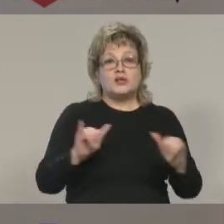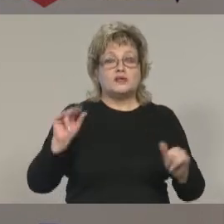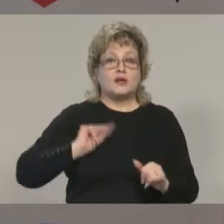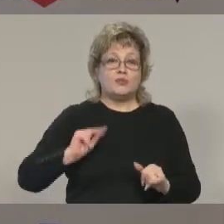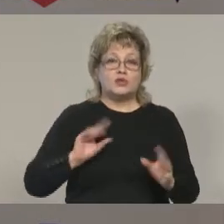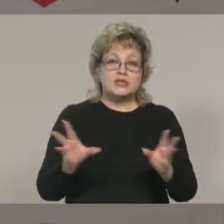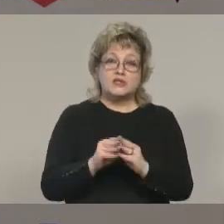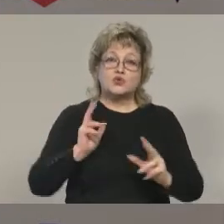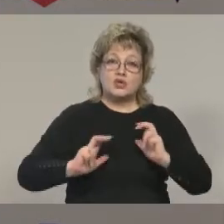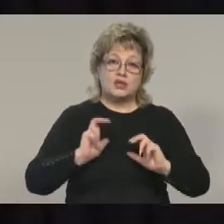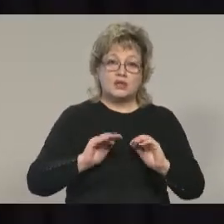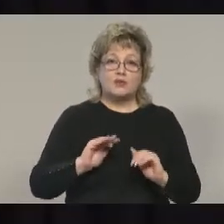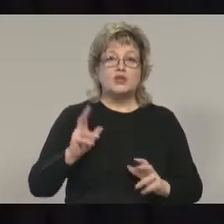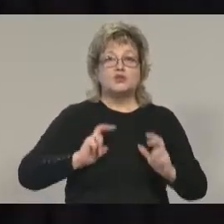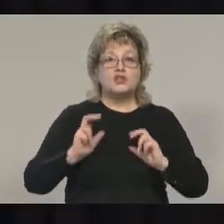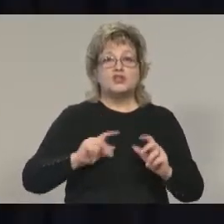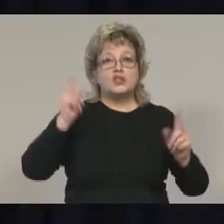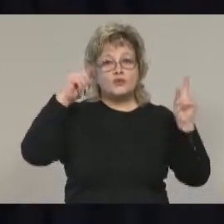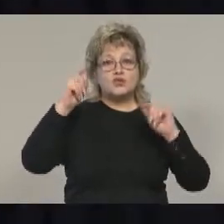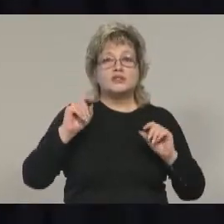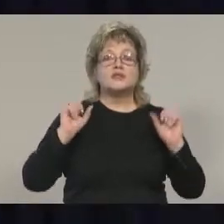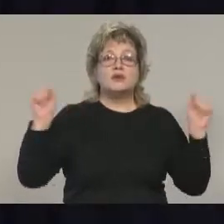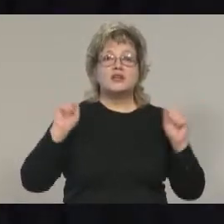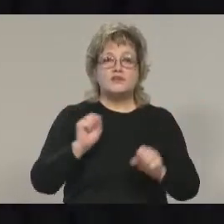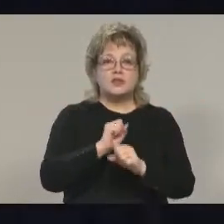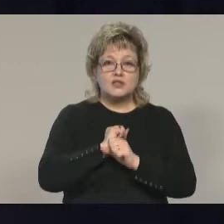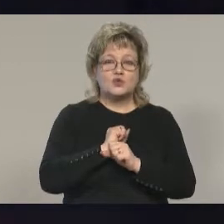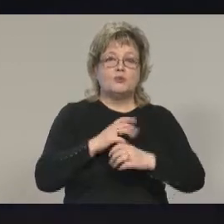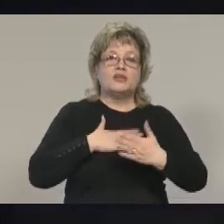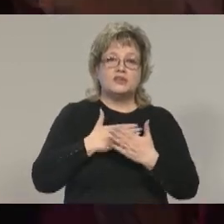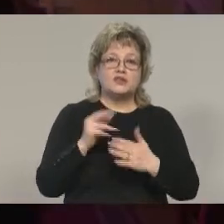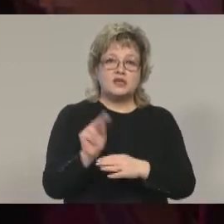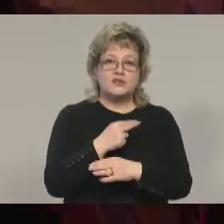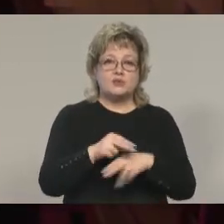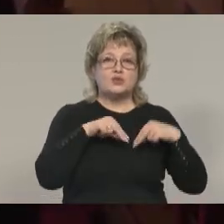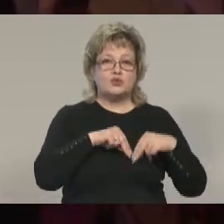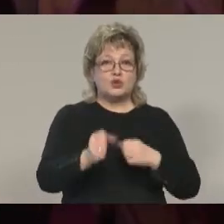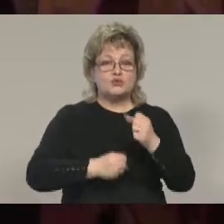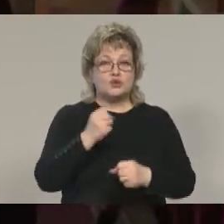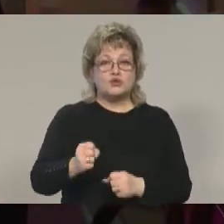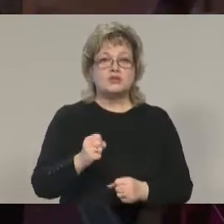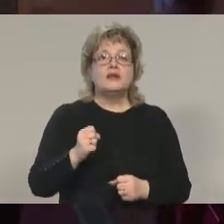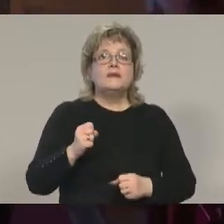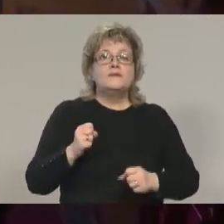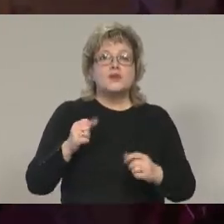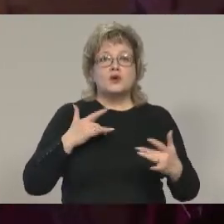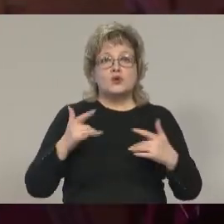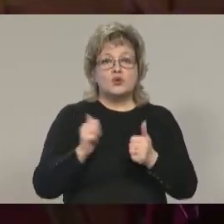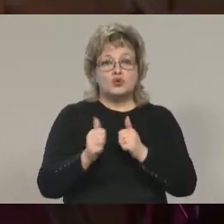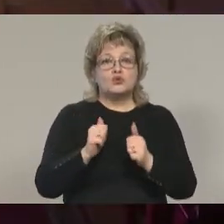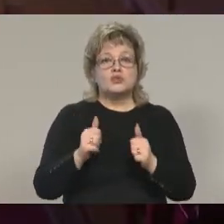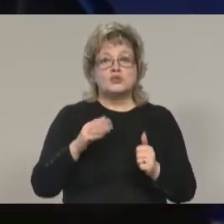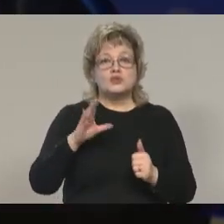со студентами. Студенческое творчество, спортивный досуг, патриотическое воспитание, трудоустройство, добровольчество. В